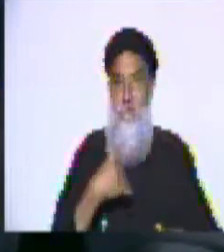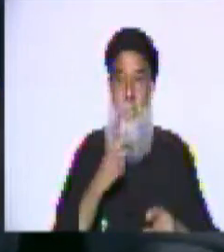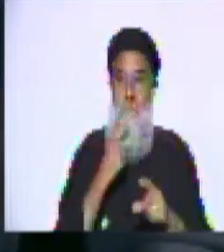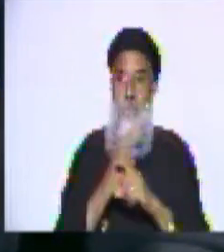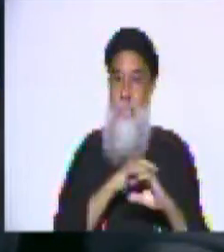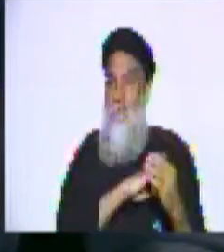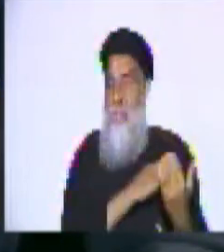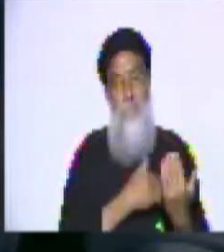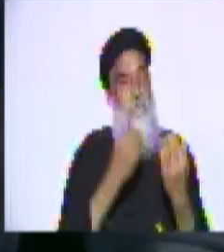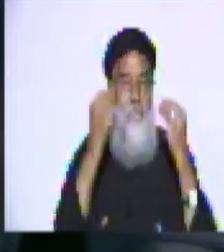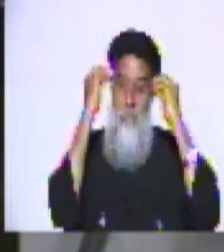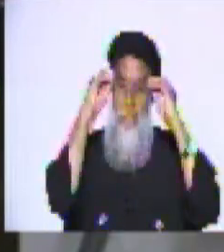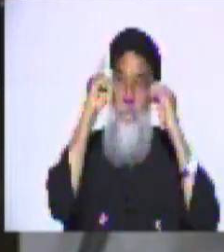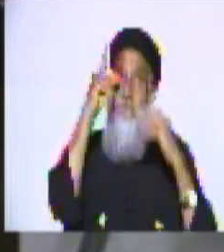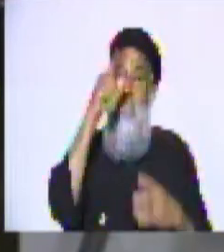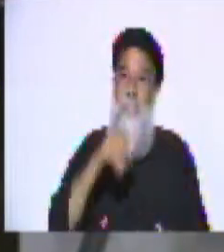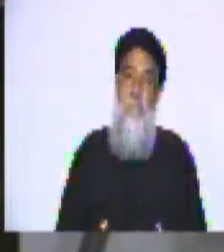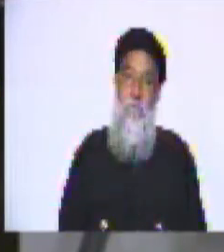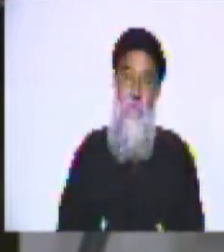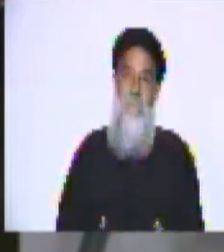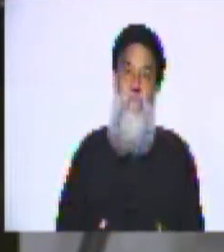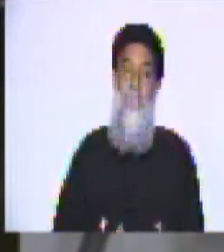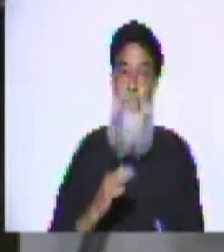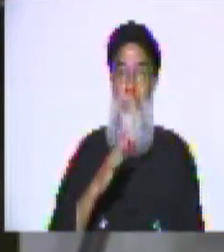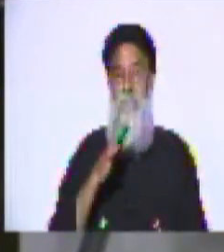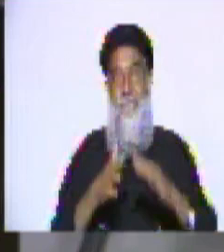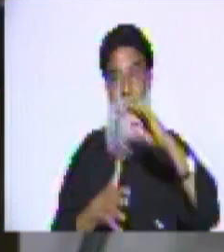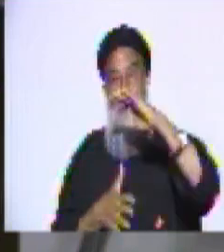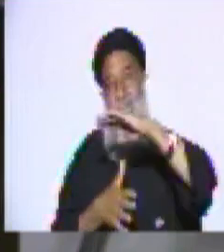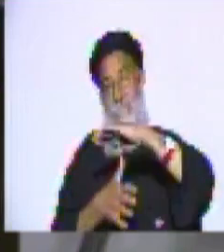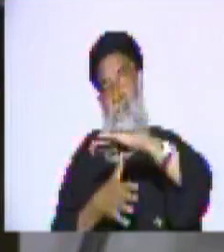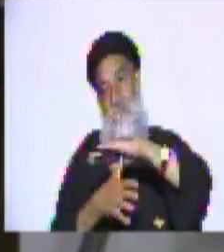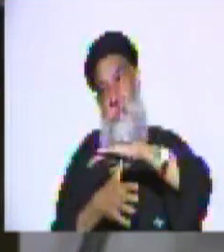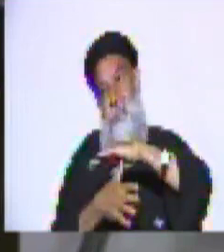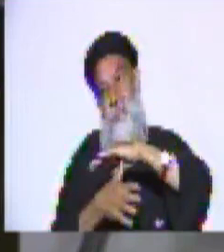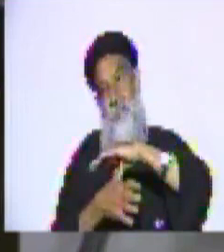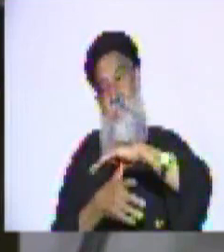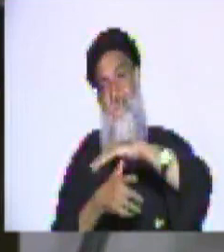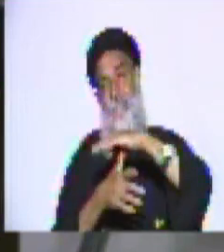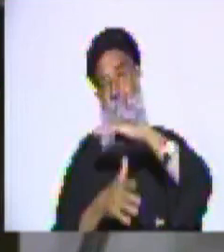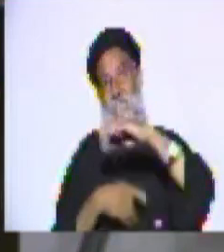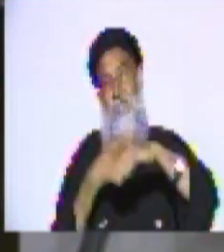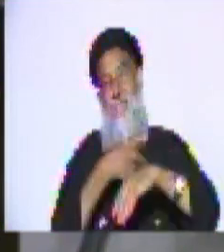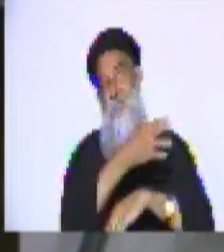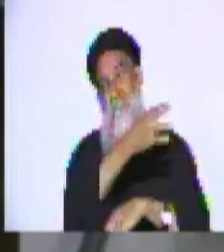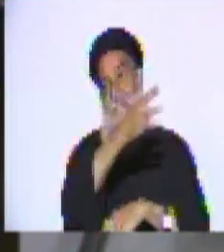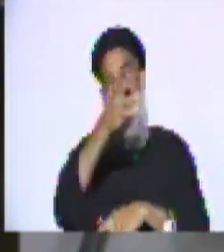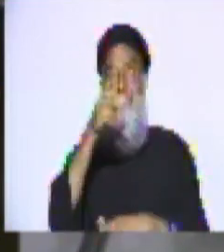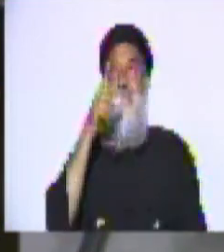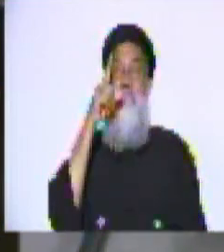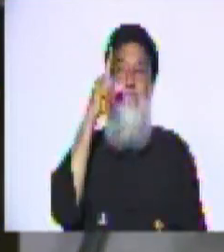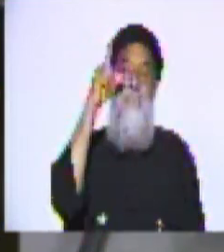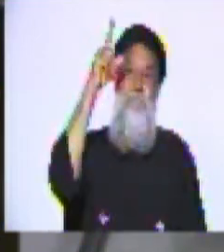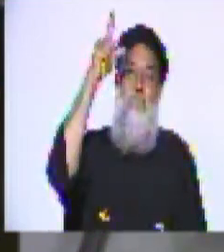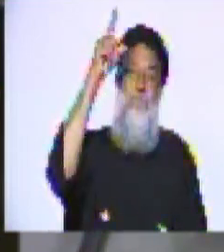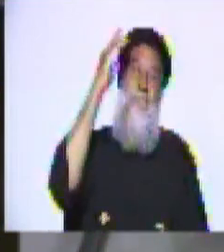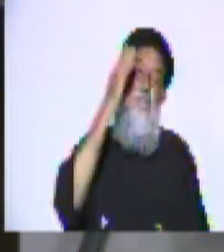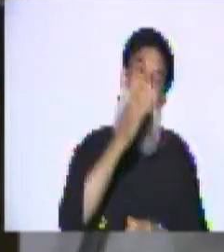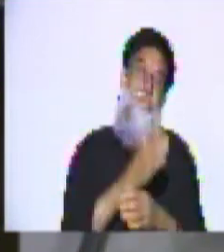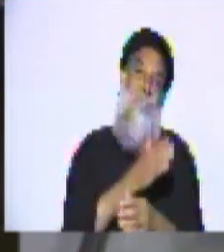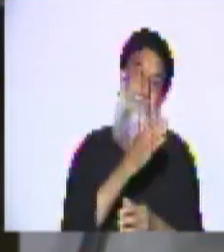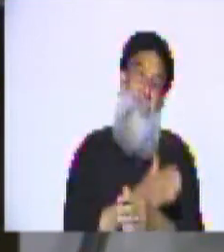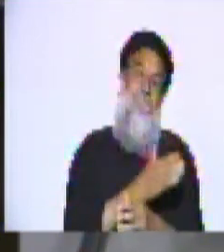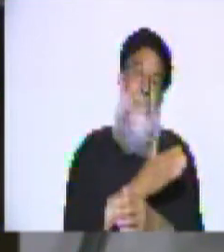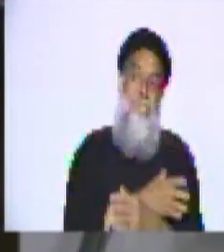بيه؟ ده كان كلمه البابا شنوده، ربنا يناح نفسه، اي حاجه تتعبه او